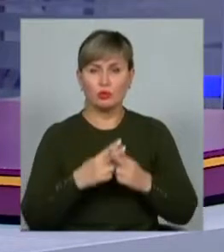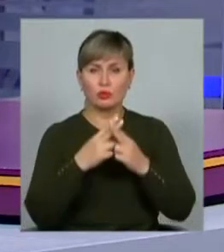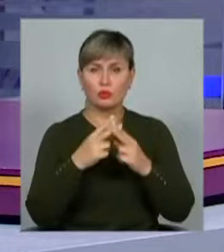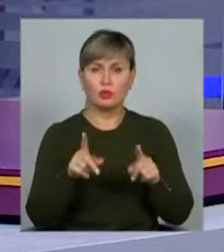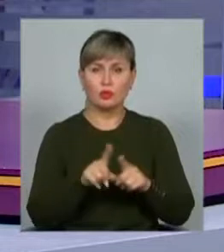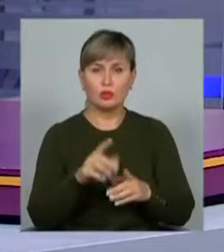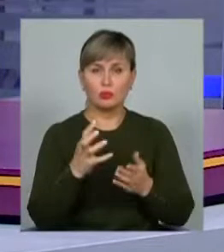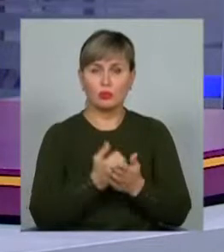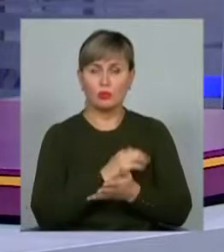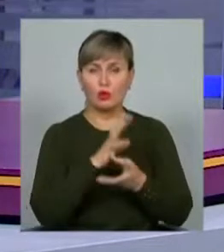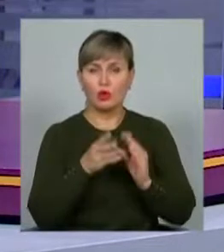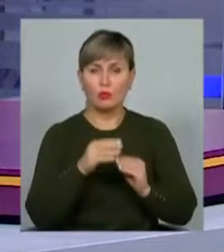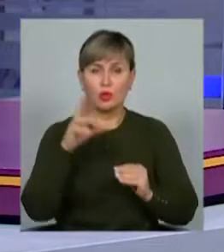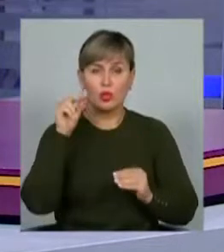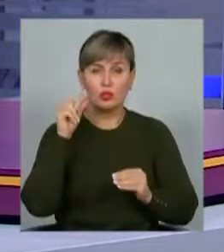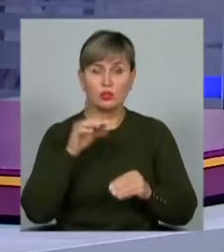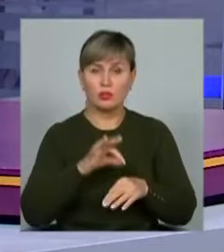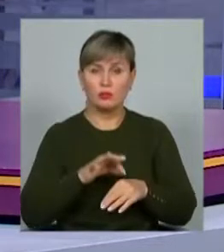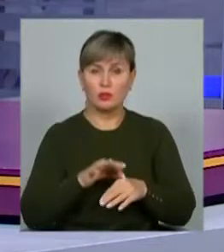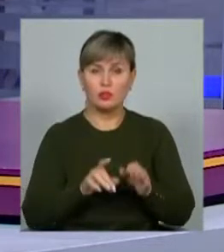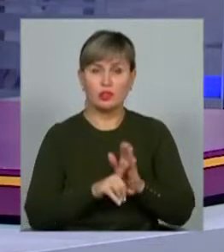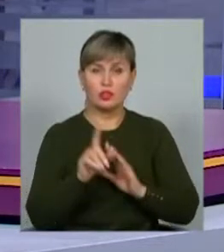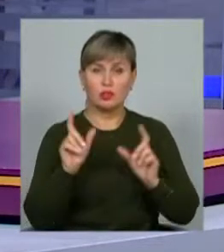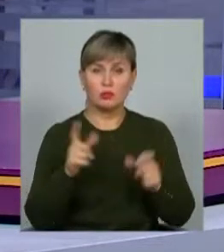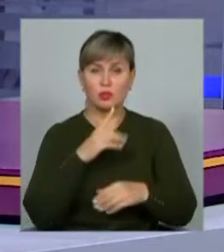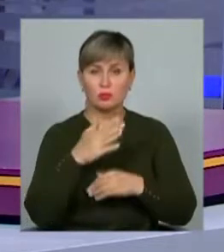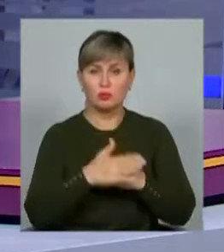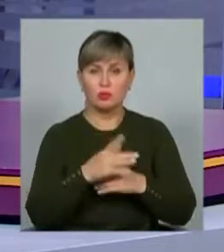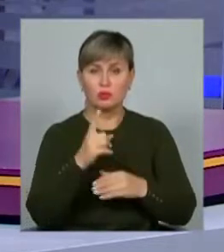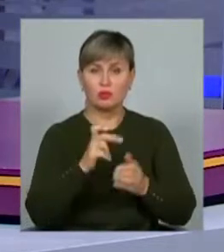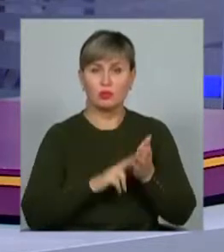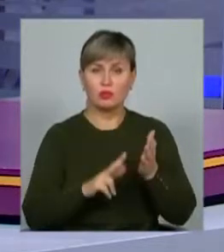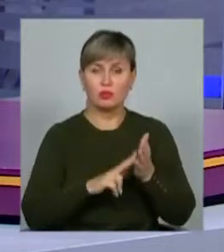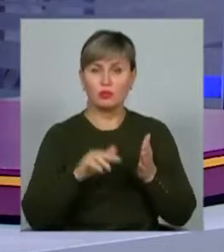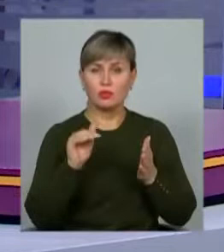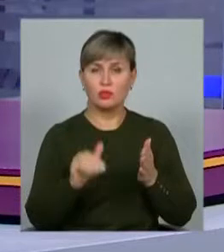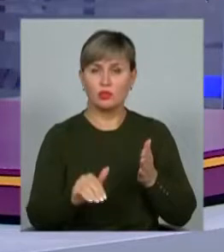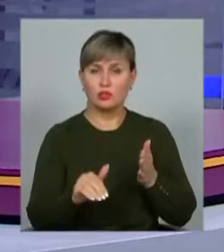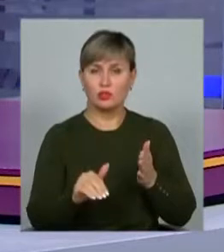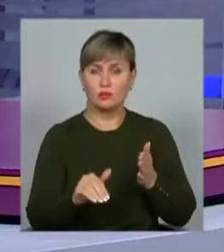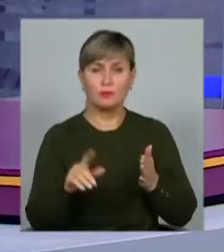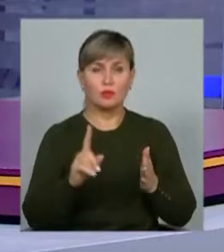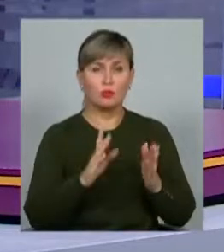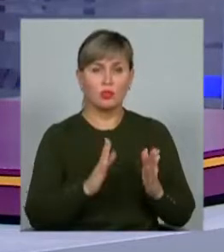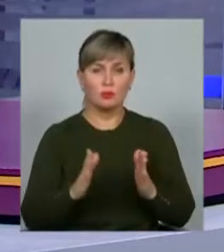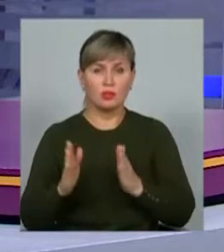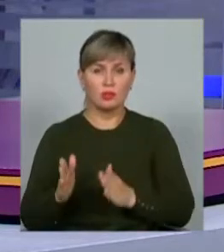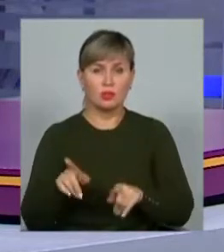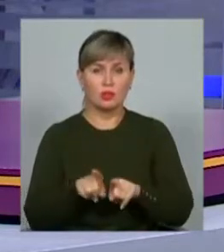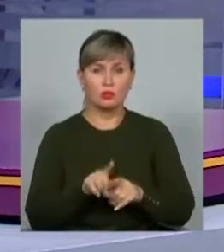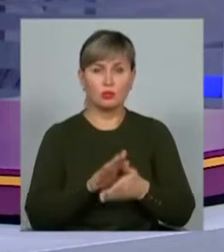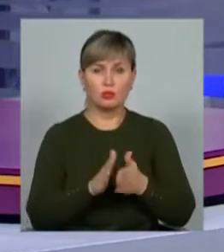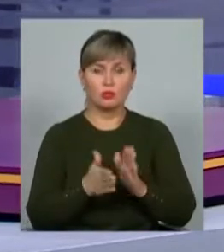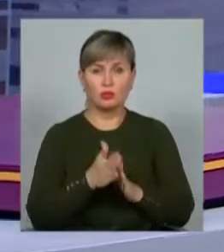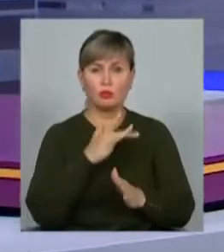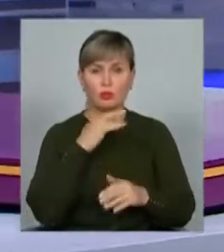Таким образом, общее количество заболевших с начала пандемии приближается к 180 тысячам. Чтобы стабилизировать эпидситуацию,